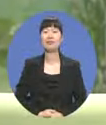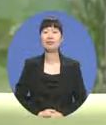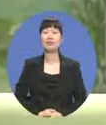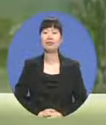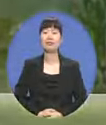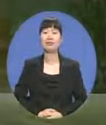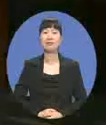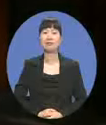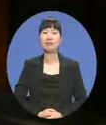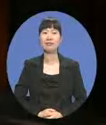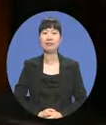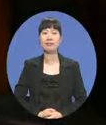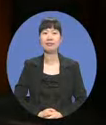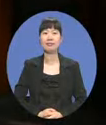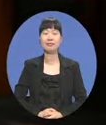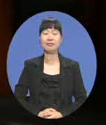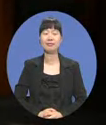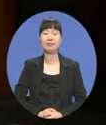나누겠습니다.